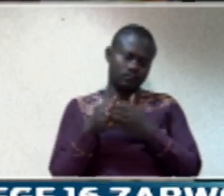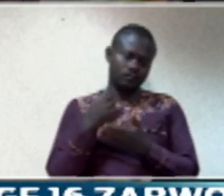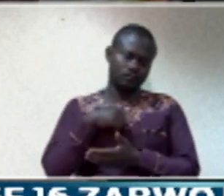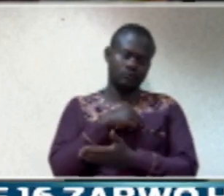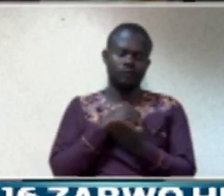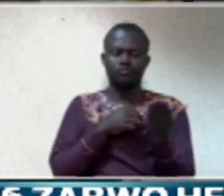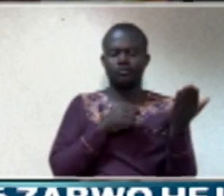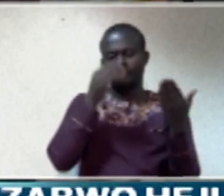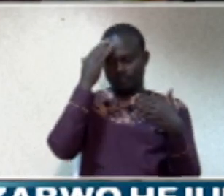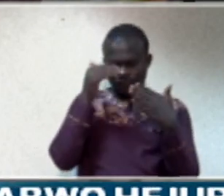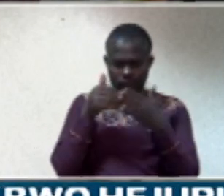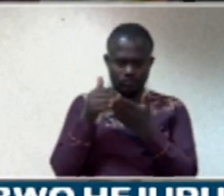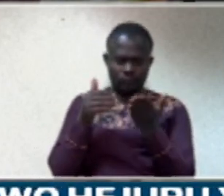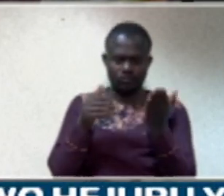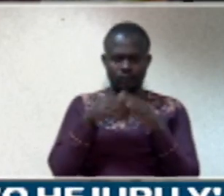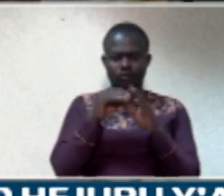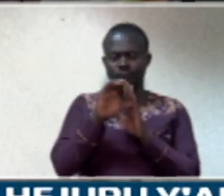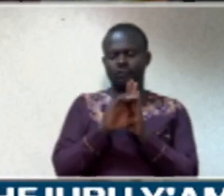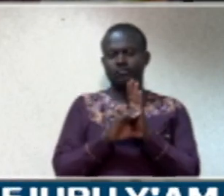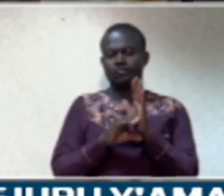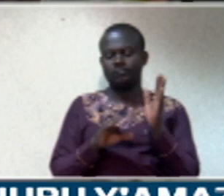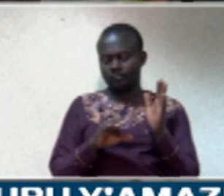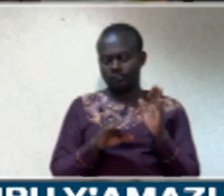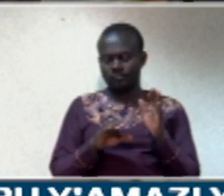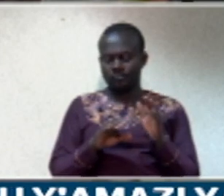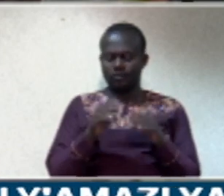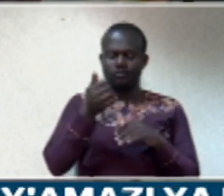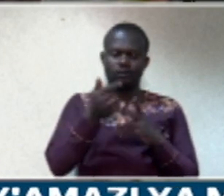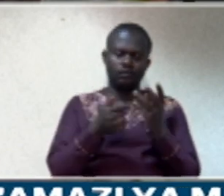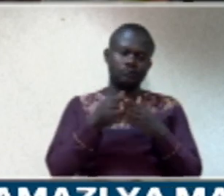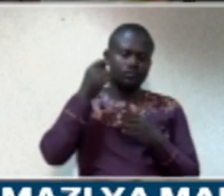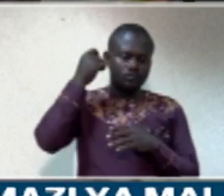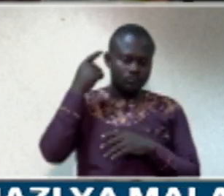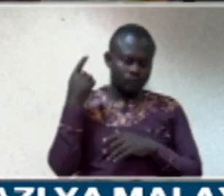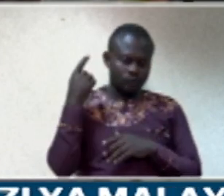kuba ziri mu itegeko nshinga ibyo rero bikumvikana ko